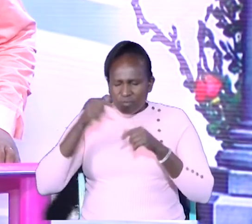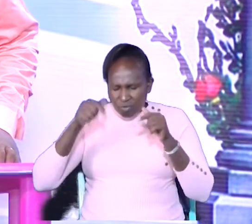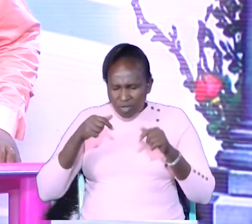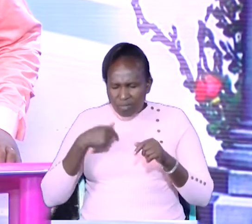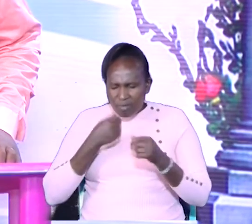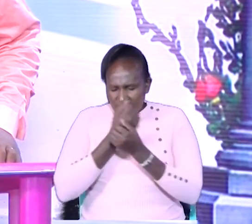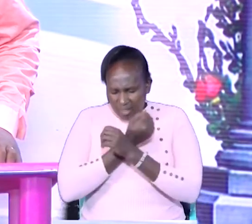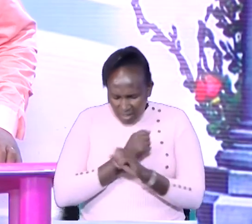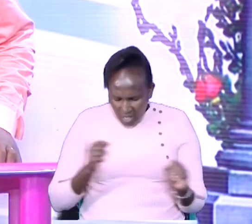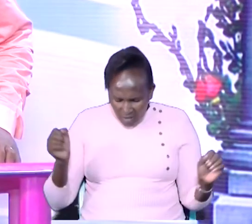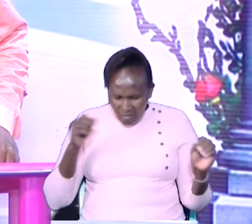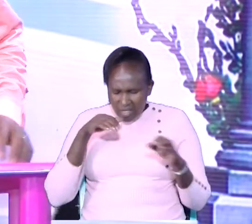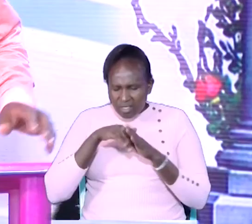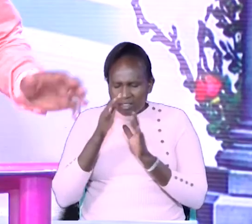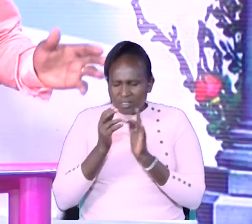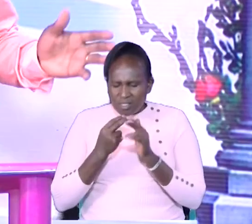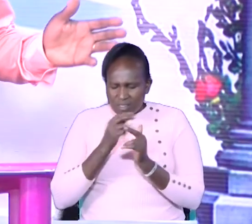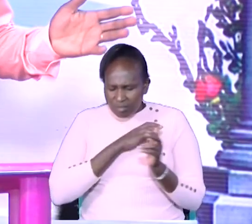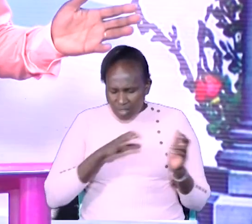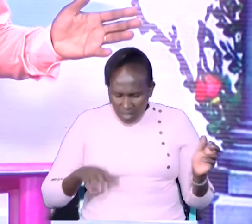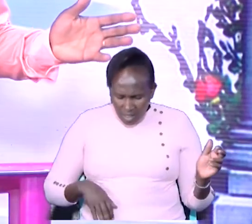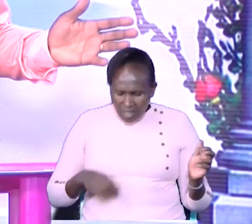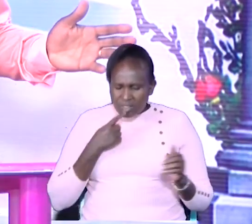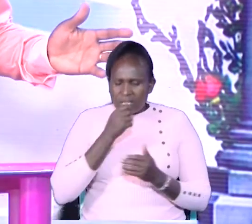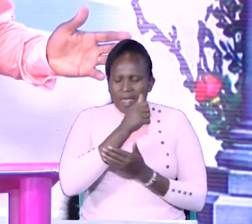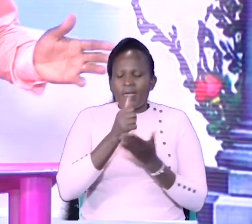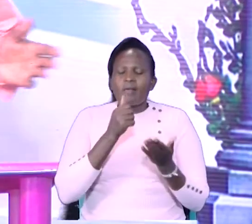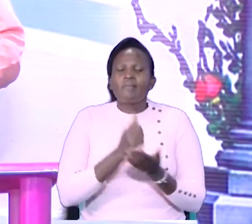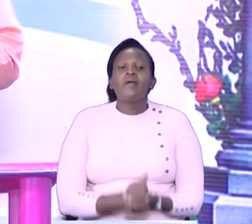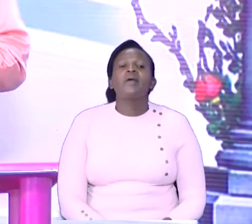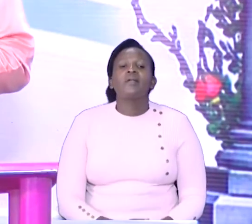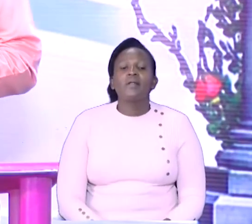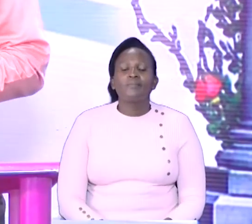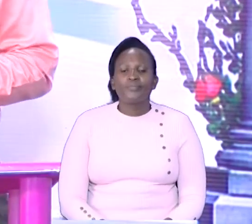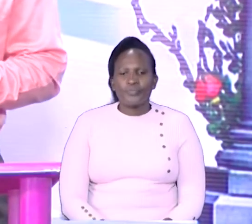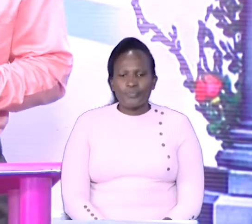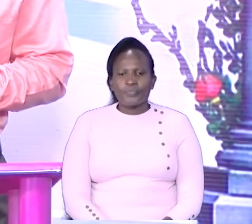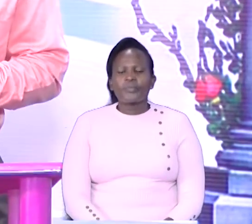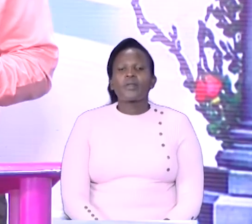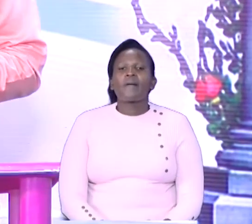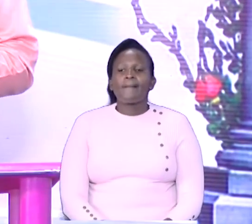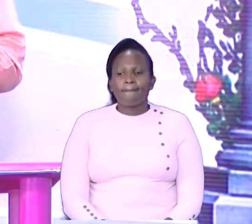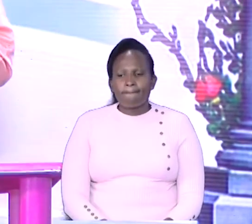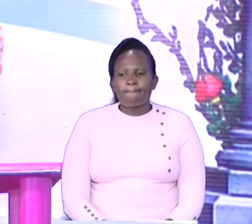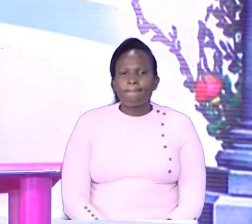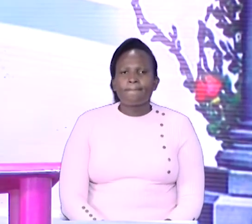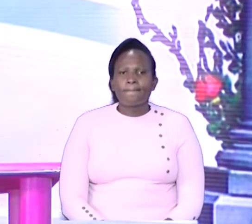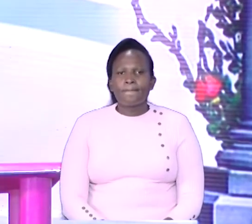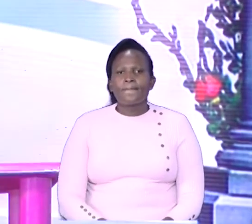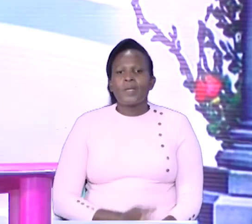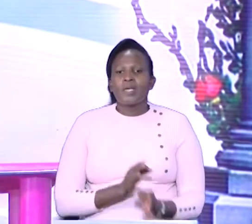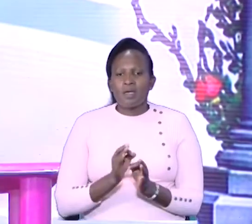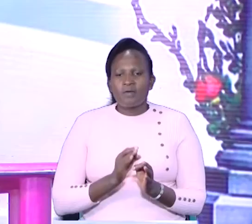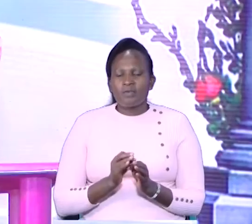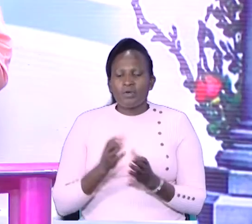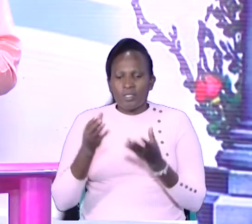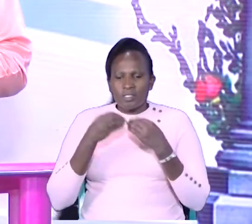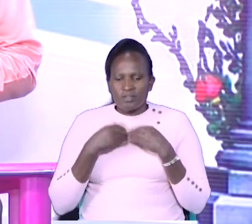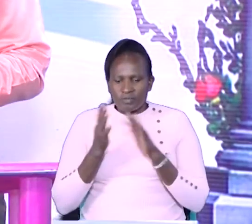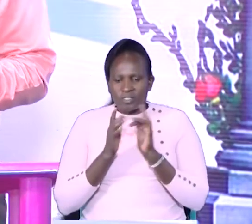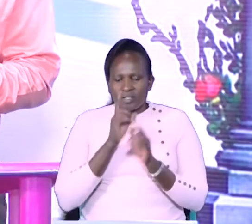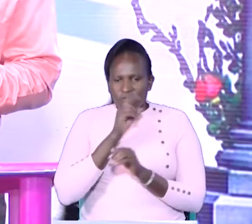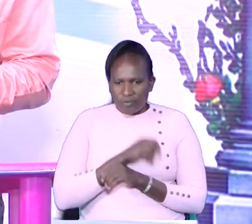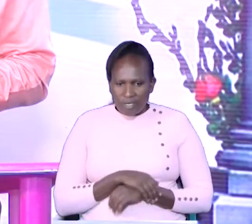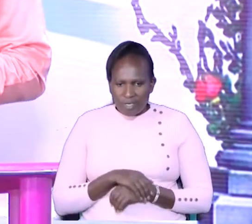leo nimeokoka katika jina la Yesu Kristo. Sema amen. Amen. Aha, kama umeweza kumpokea Yesu Kristo kuwa